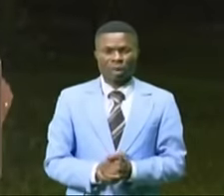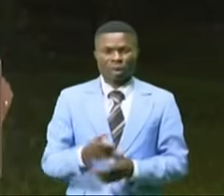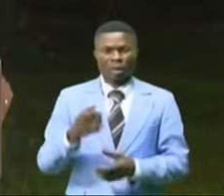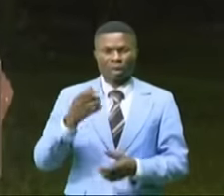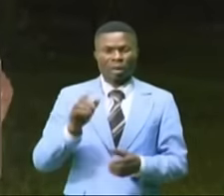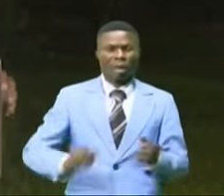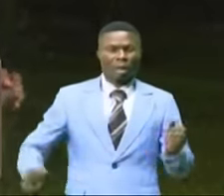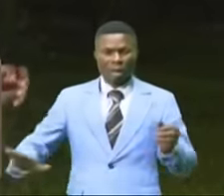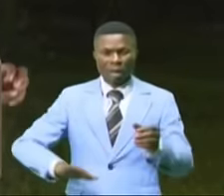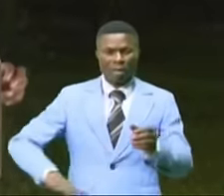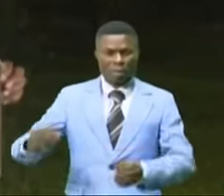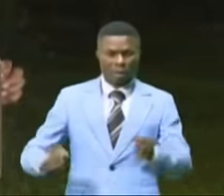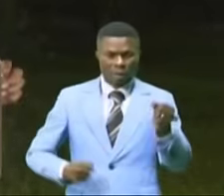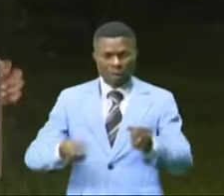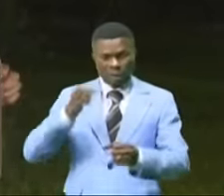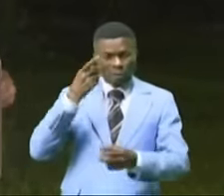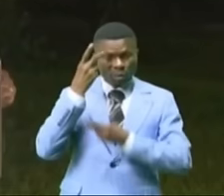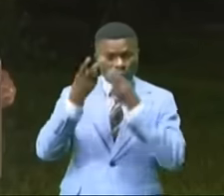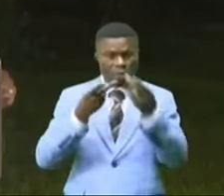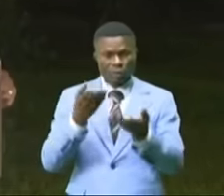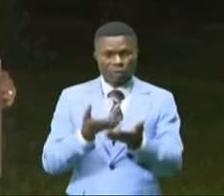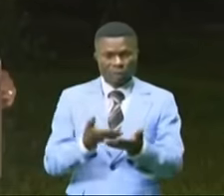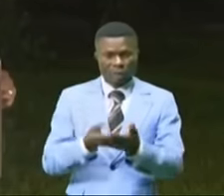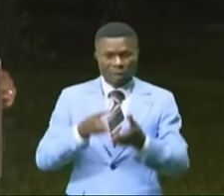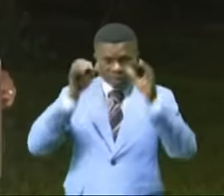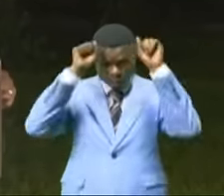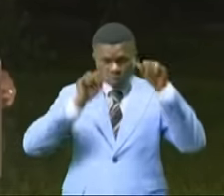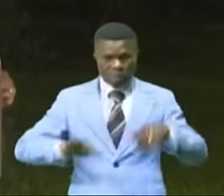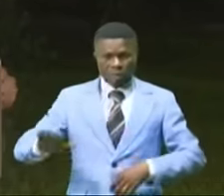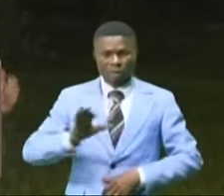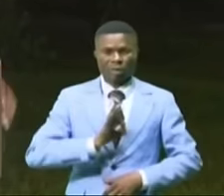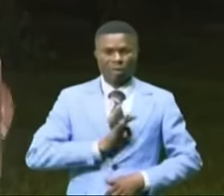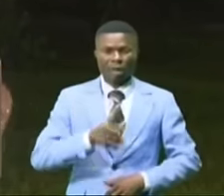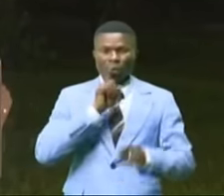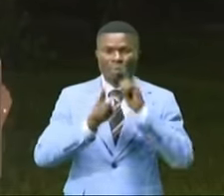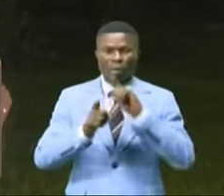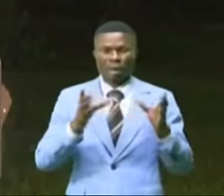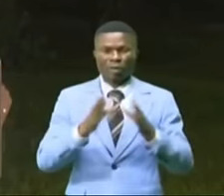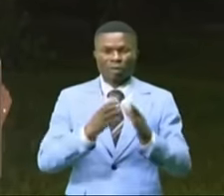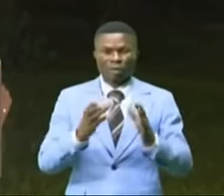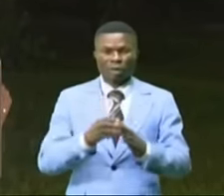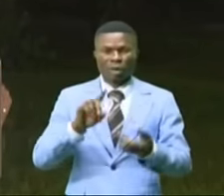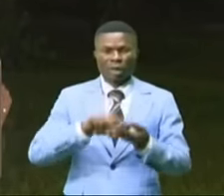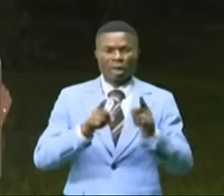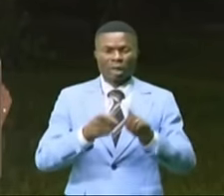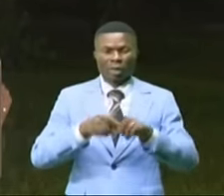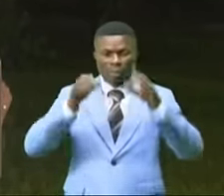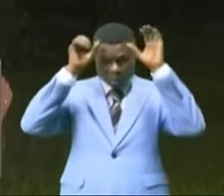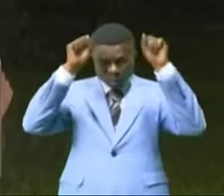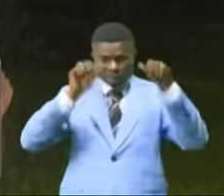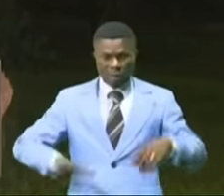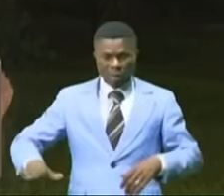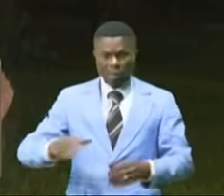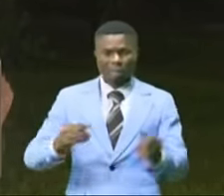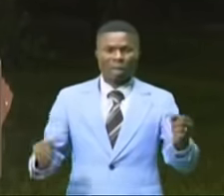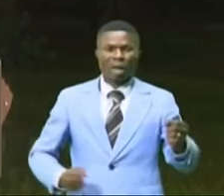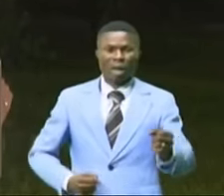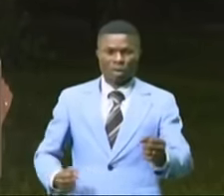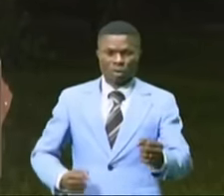À Luanda, première étape de sa tournée officielle, le président de la République s'est entretenu avec son homologue João